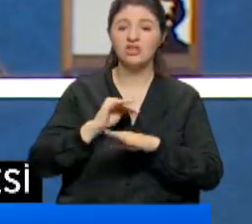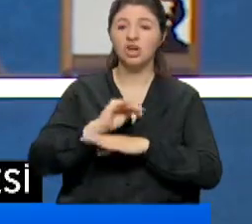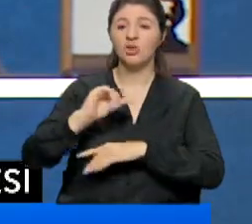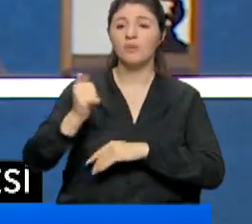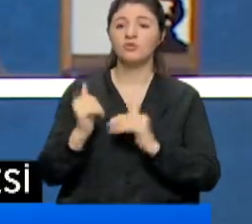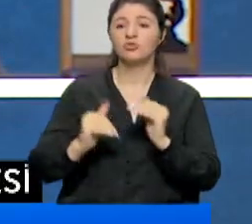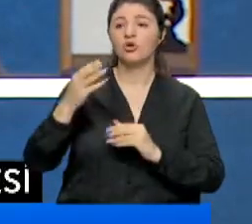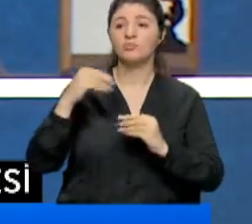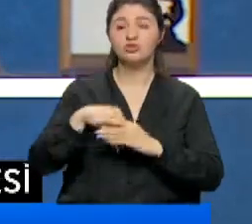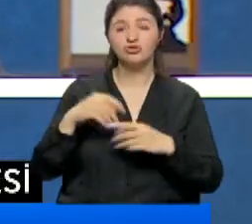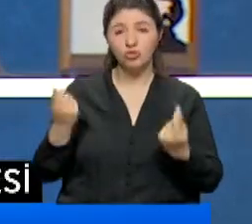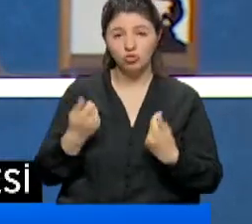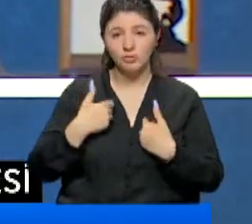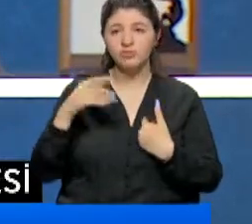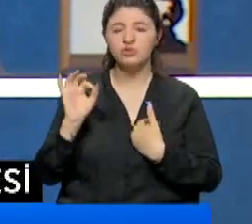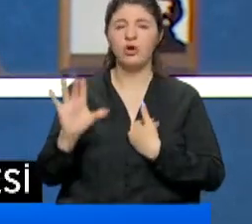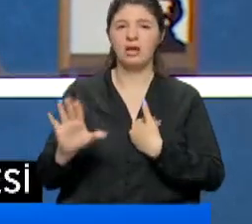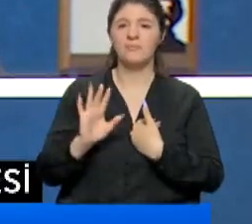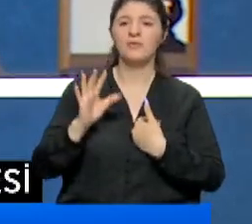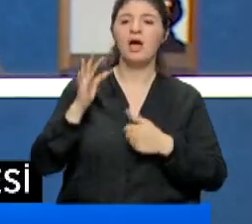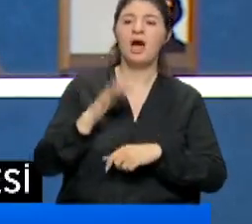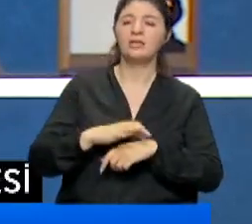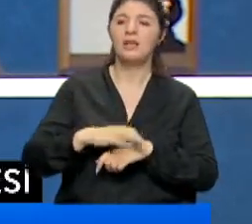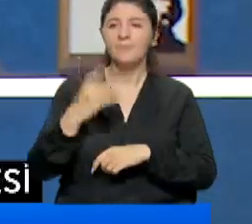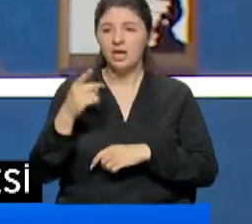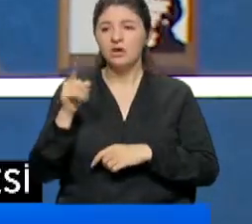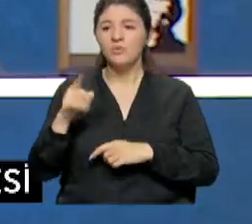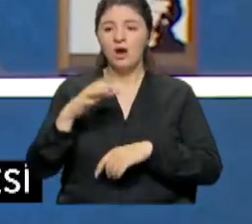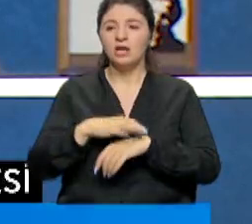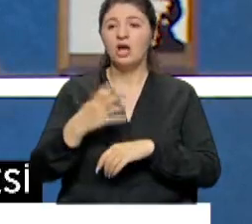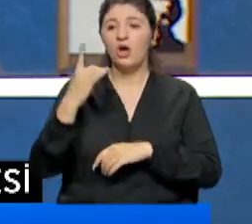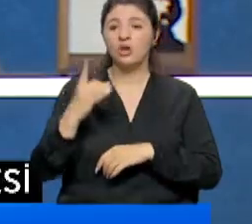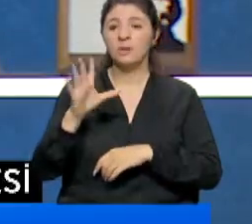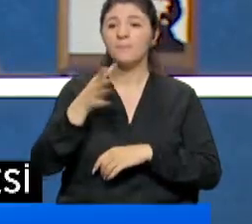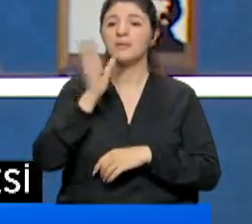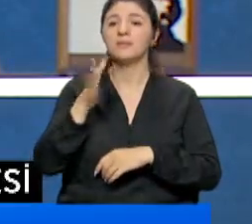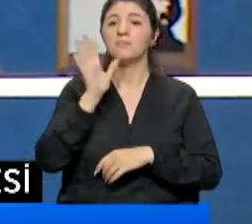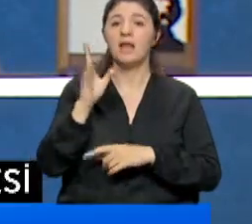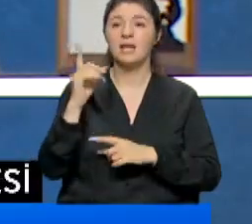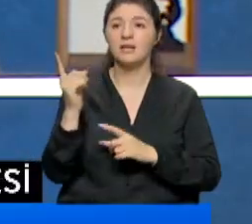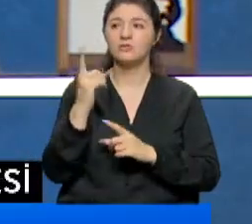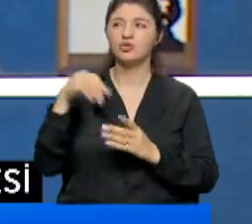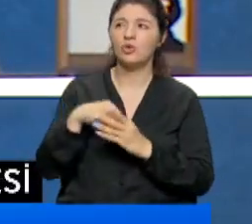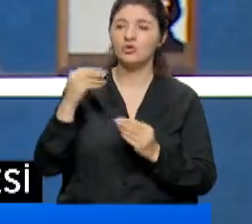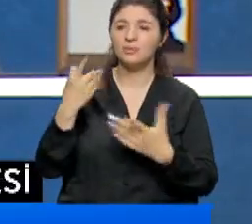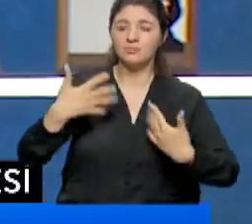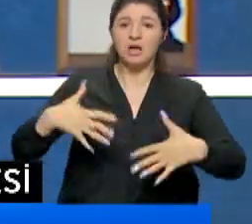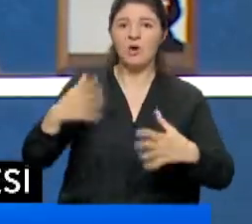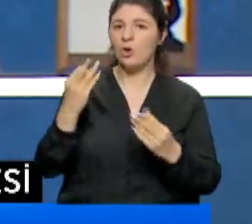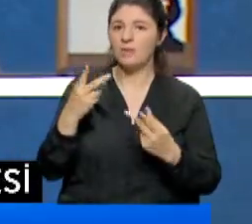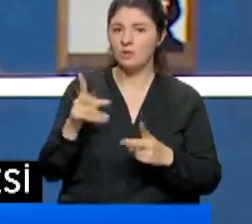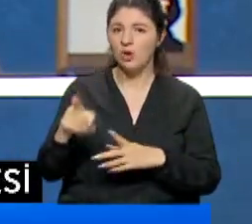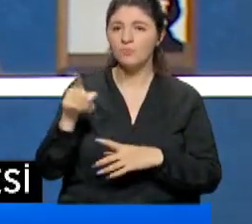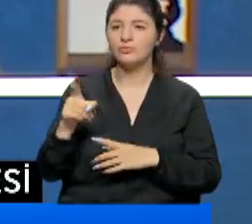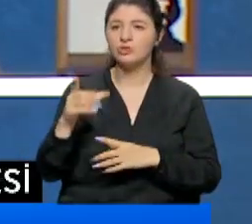yükseltmek için çalışıyorum şimdi şöyle hastalar bir kere Bu hastalık Öncelikle bir bilinmeyen taşıdığı için bir panikle